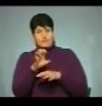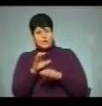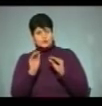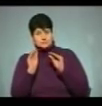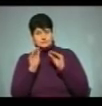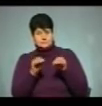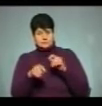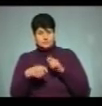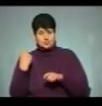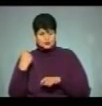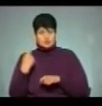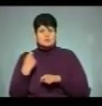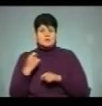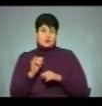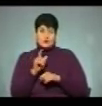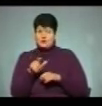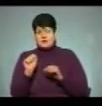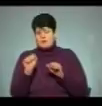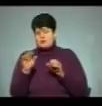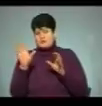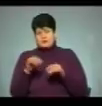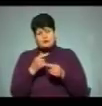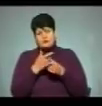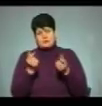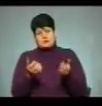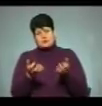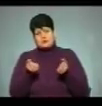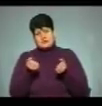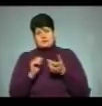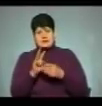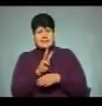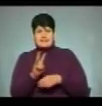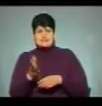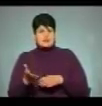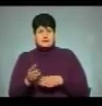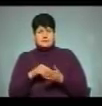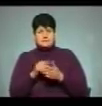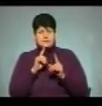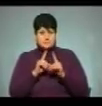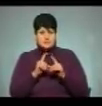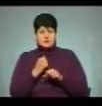фотографії самого порушення. І людина може цю всю інформацію отримати безпосередньо на сайті. Зроблена така